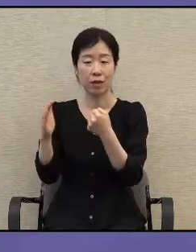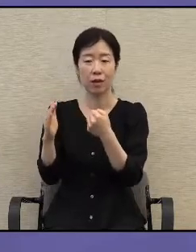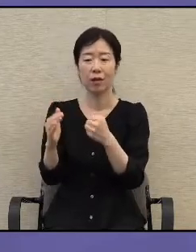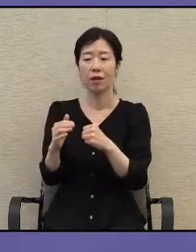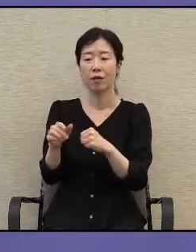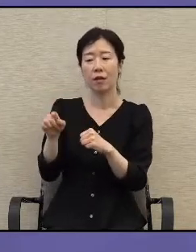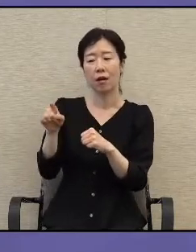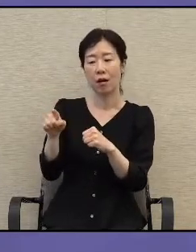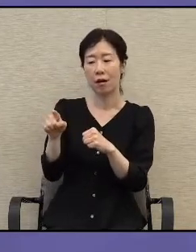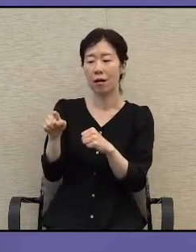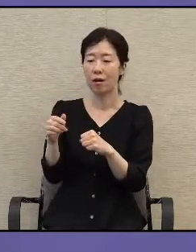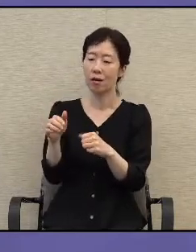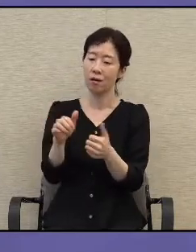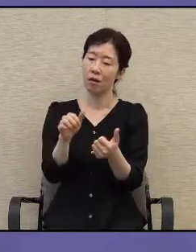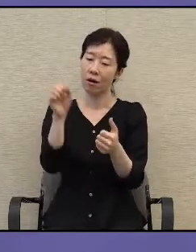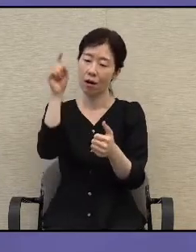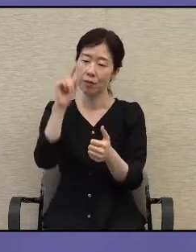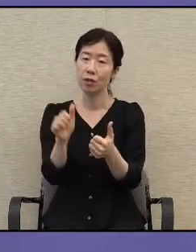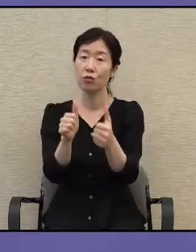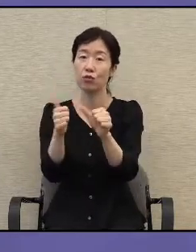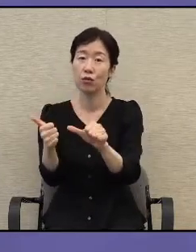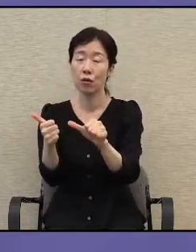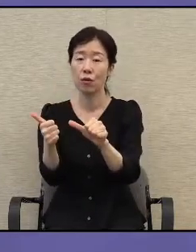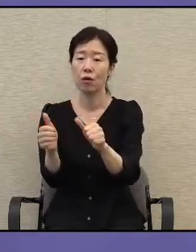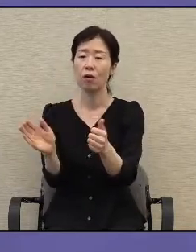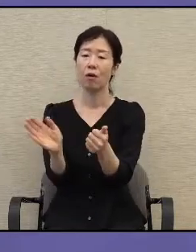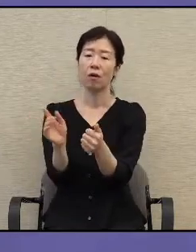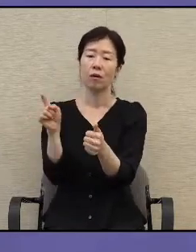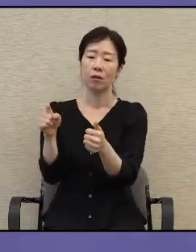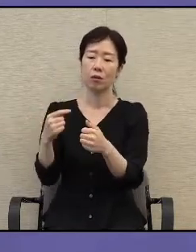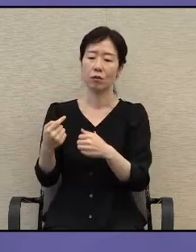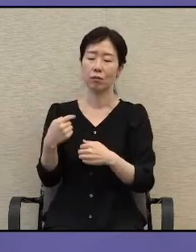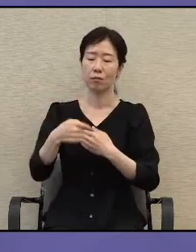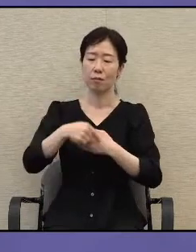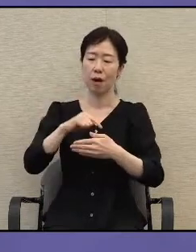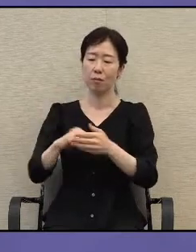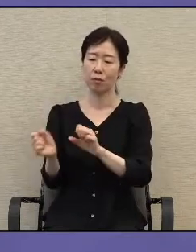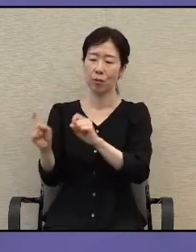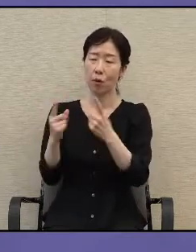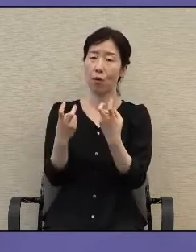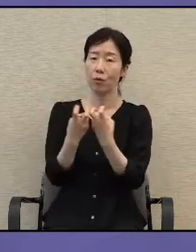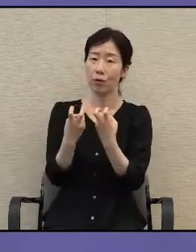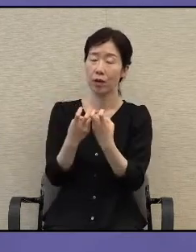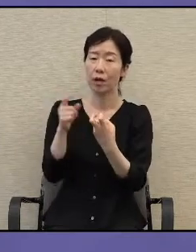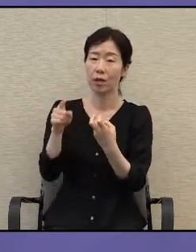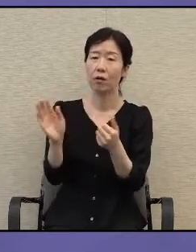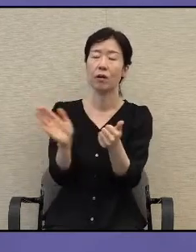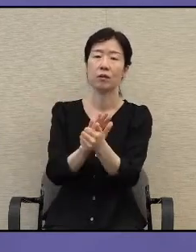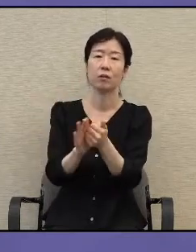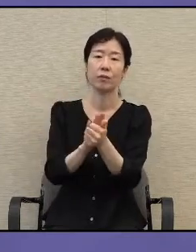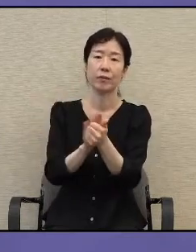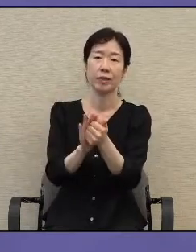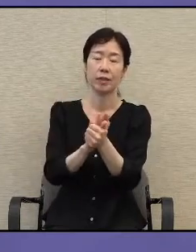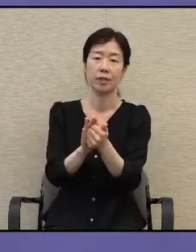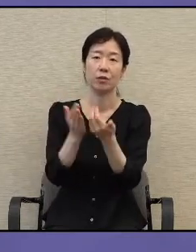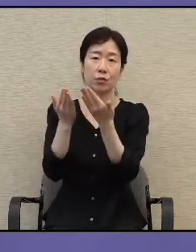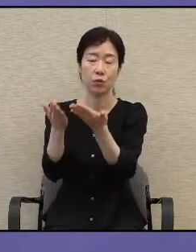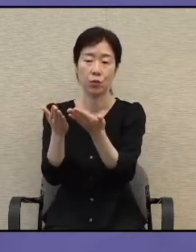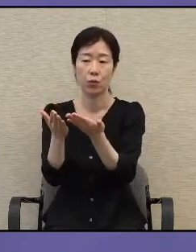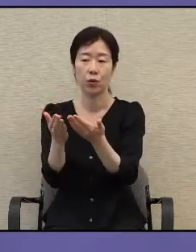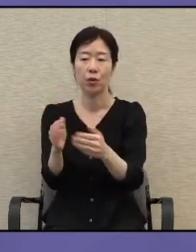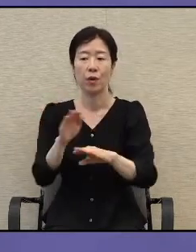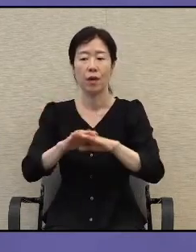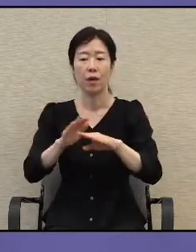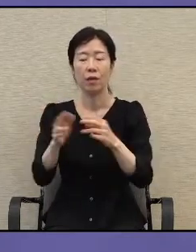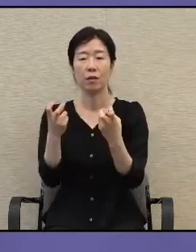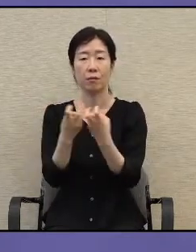상담 지원은 이제 좀 더 철저하게 이루어져야 되겠고요. 이런 정신건강 격리자나 가족, 확진자에 대한 스크리닝과 정신건강